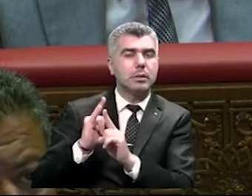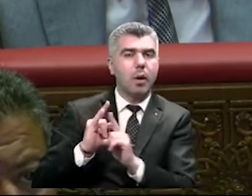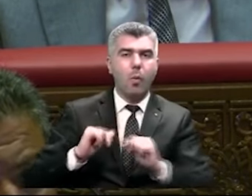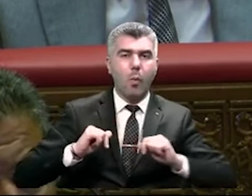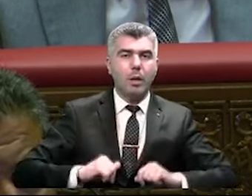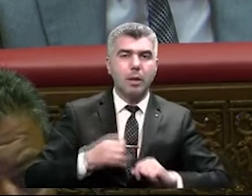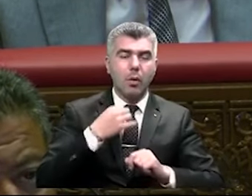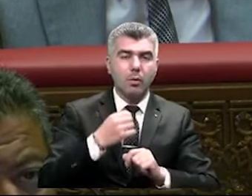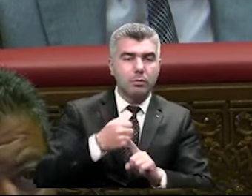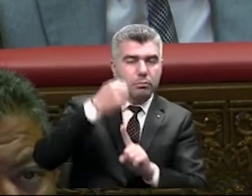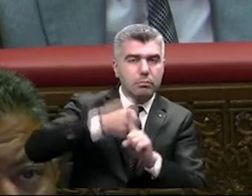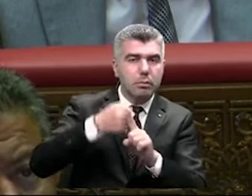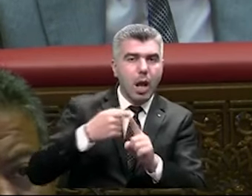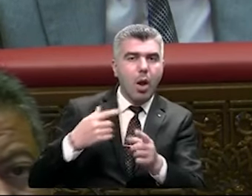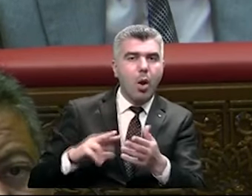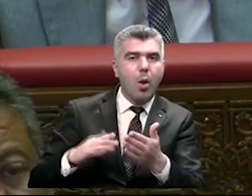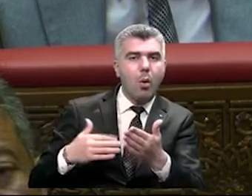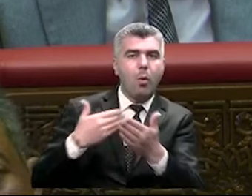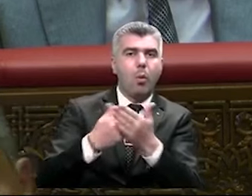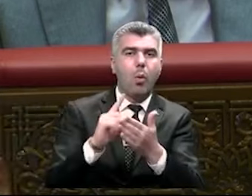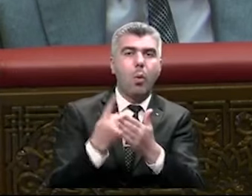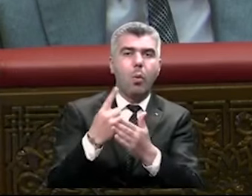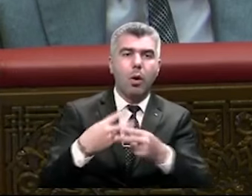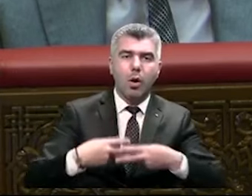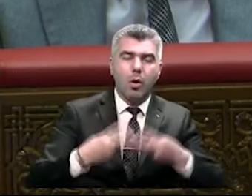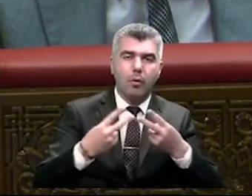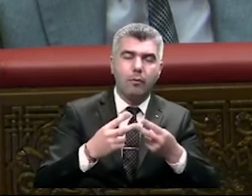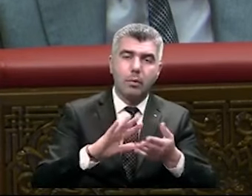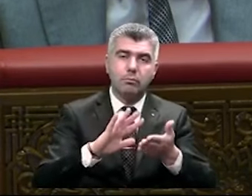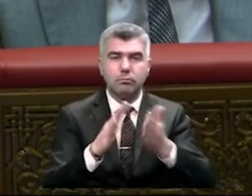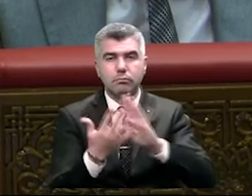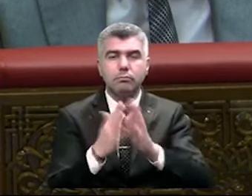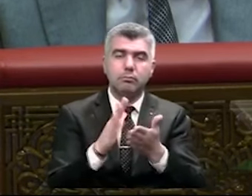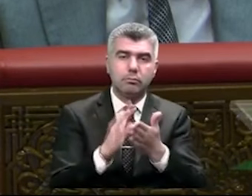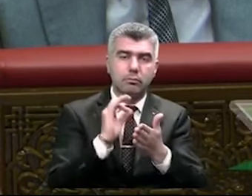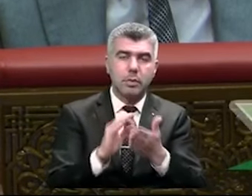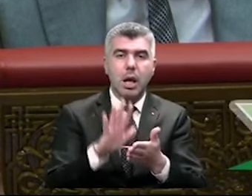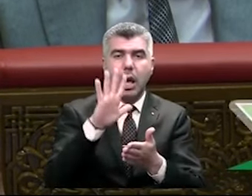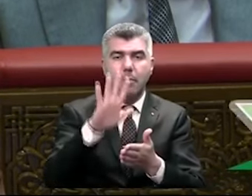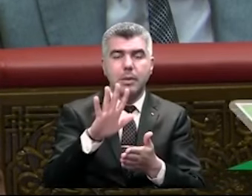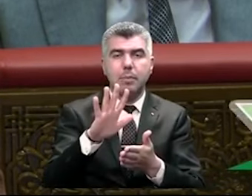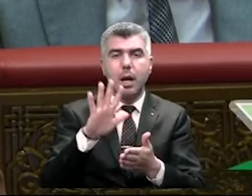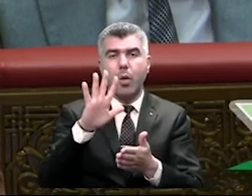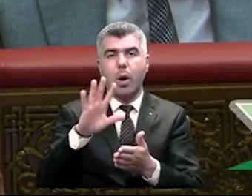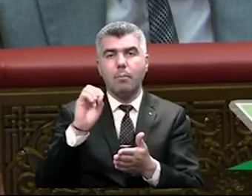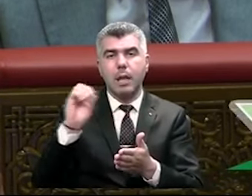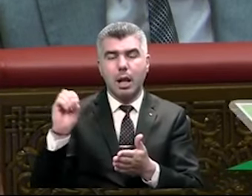الوزير عملتم منذ بدايه الموسم الجامعي الحالي على توفير ما يزيد من عن 5500